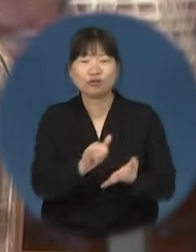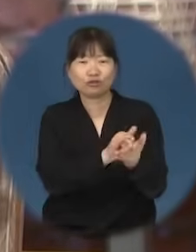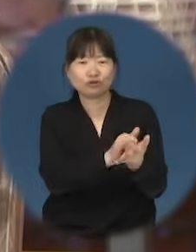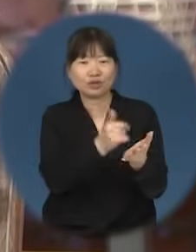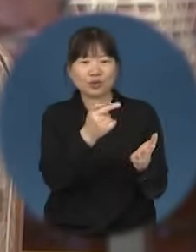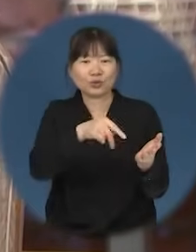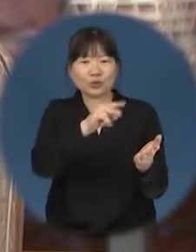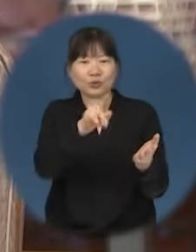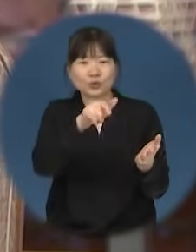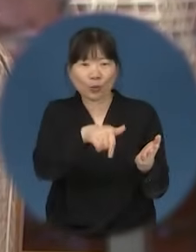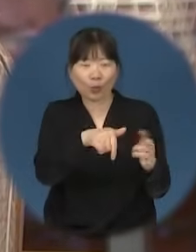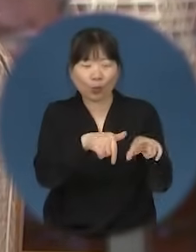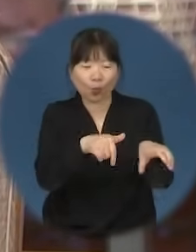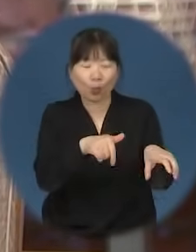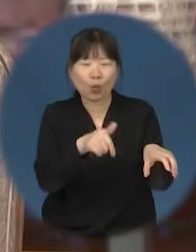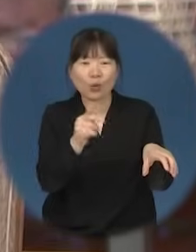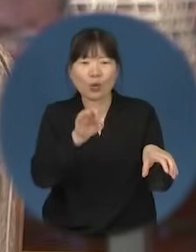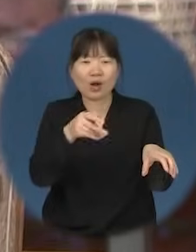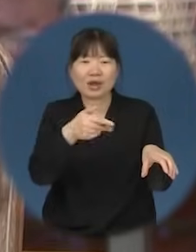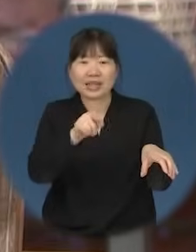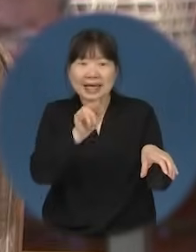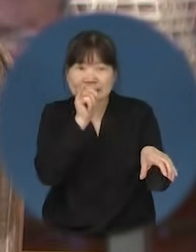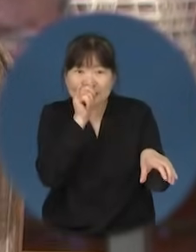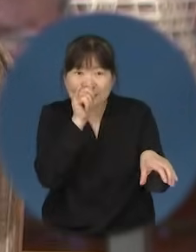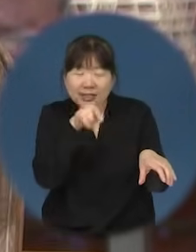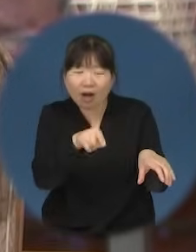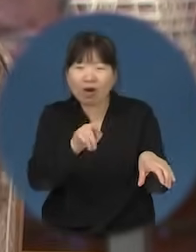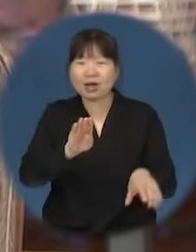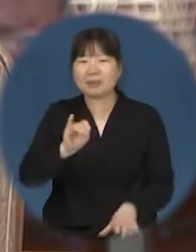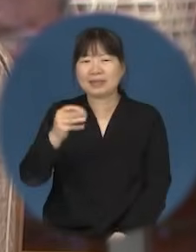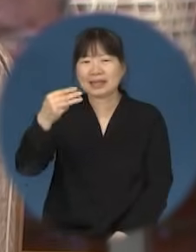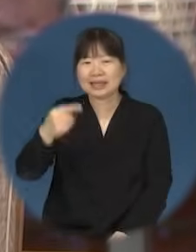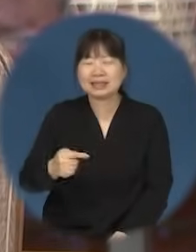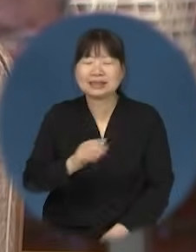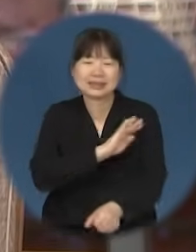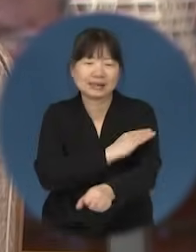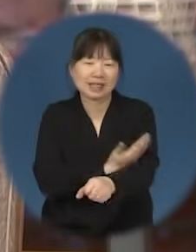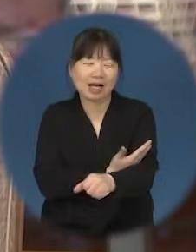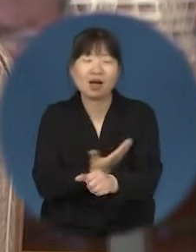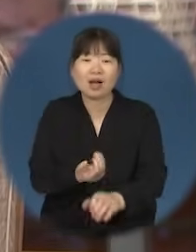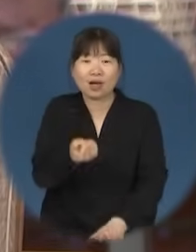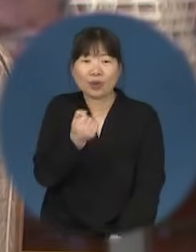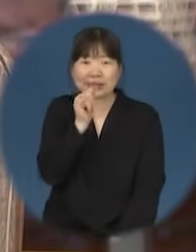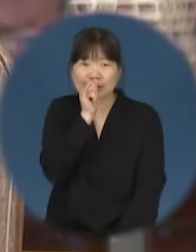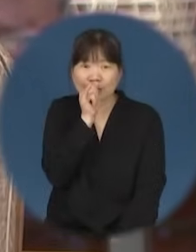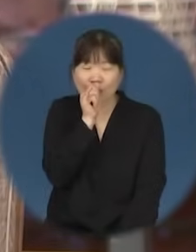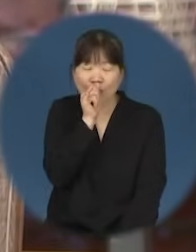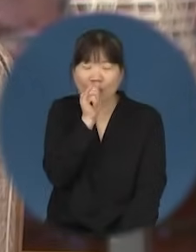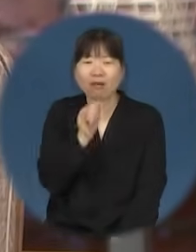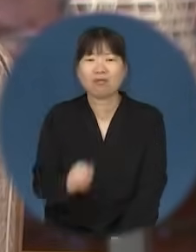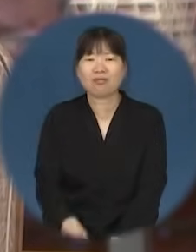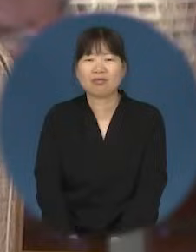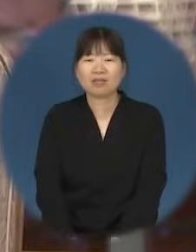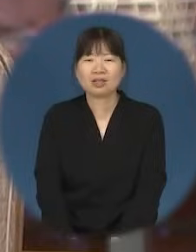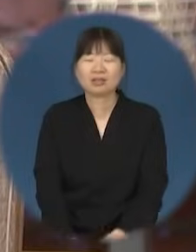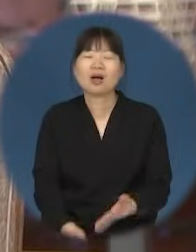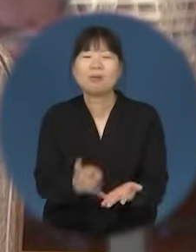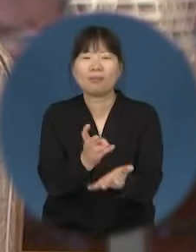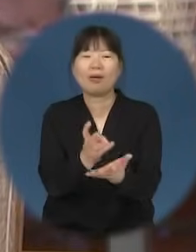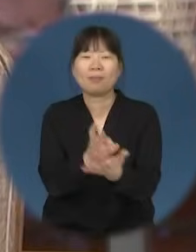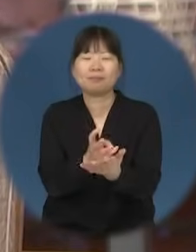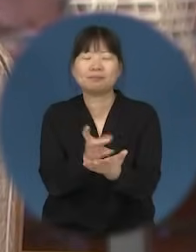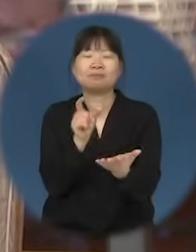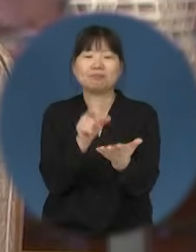그 월가가 있는 뉴욕이 이제 비트 라이센스라고 해가지고 그 라이센스를